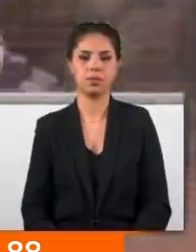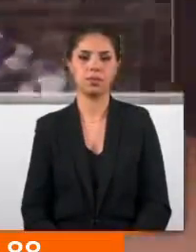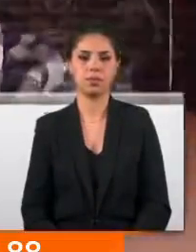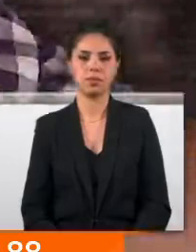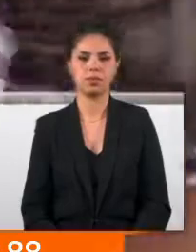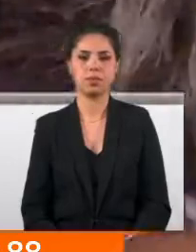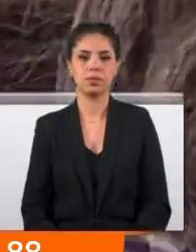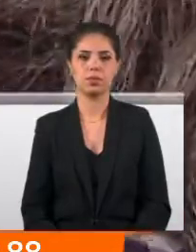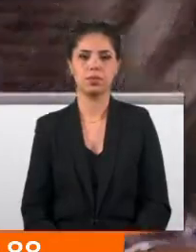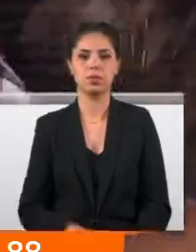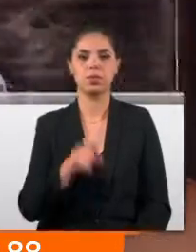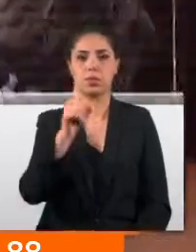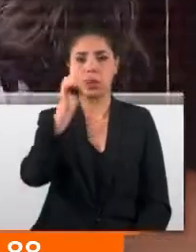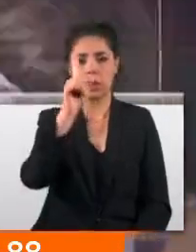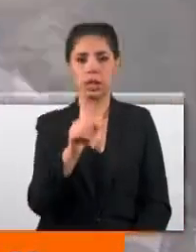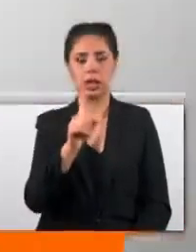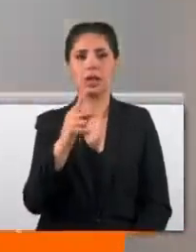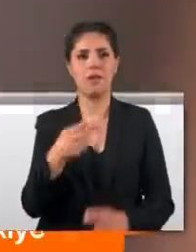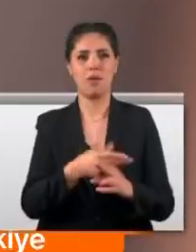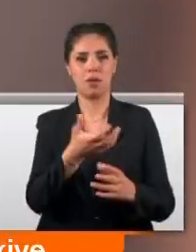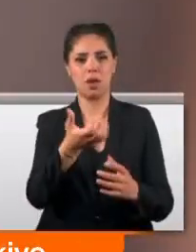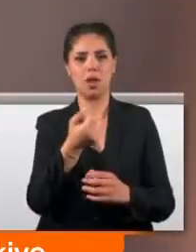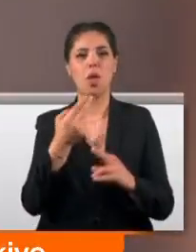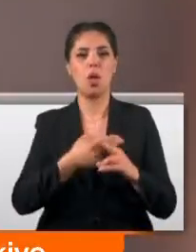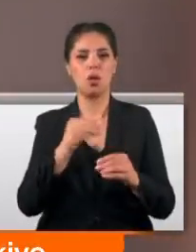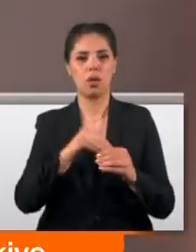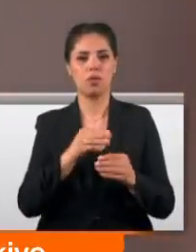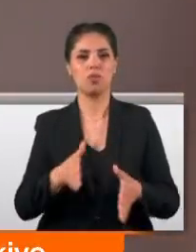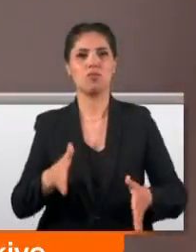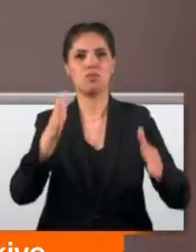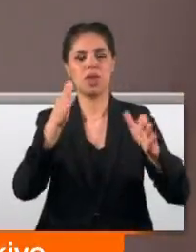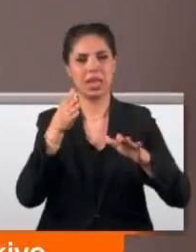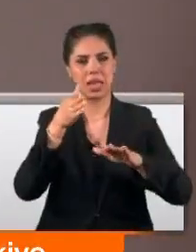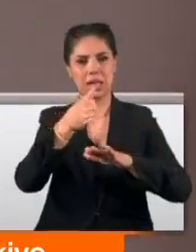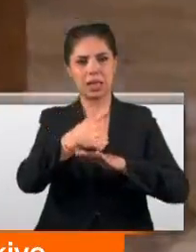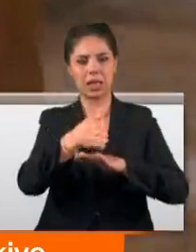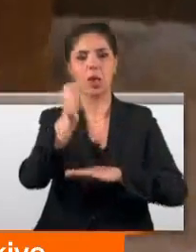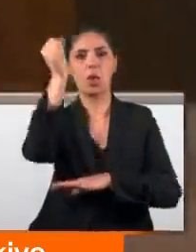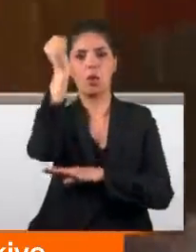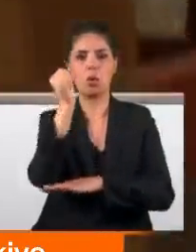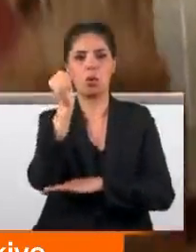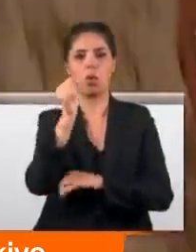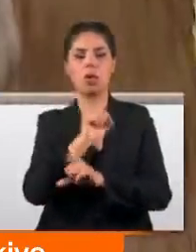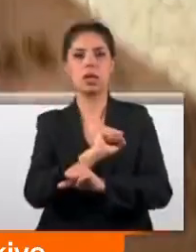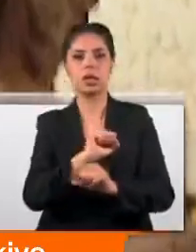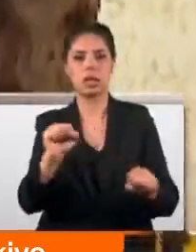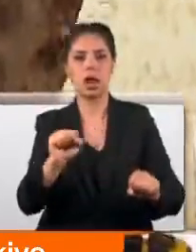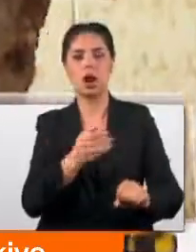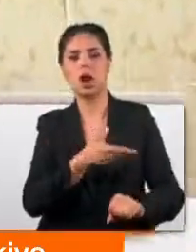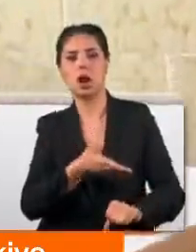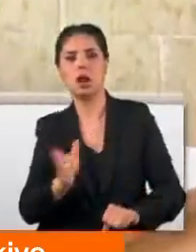Dünya tarihinde görülmemiş. İlk defa böyle bir karot alınıyor. Karot almak için binaya girdiler, kolonları bu hale getirip